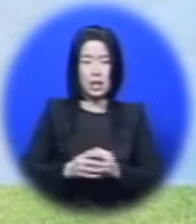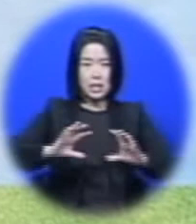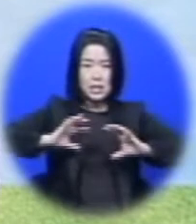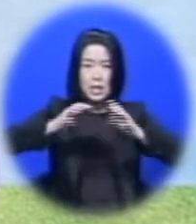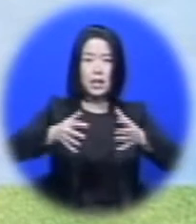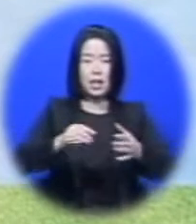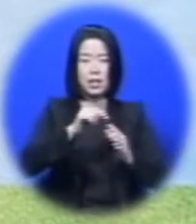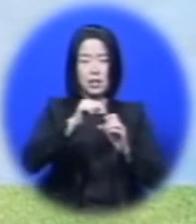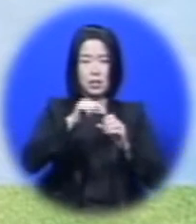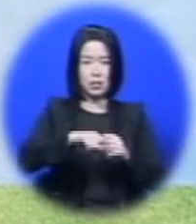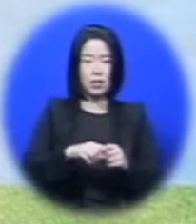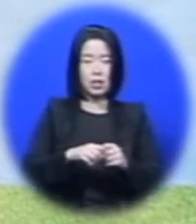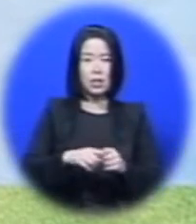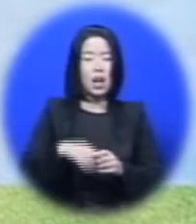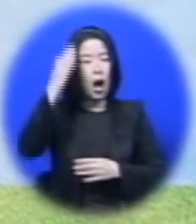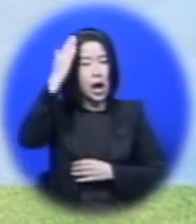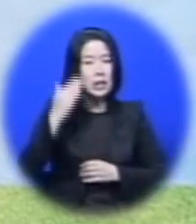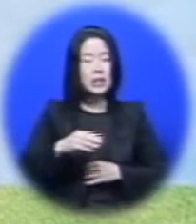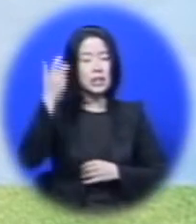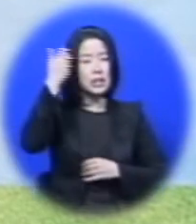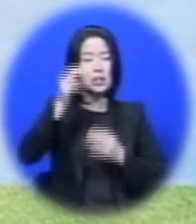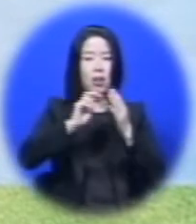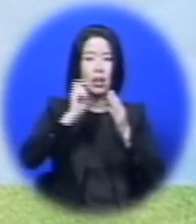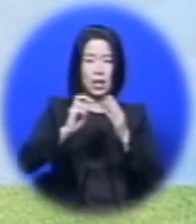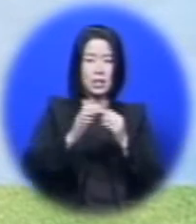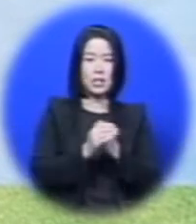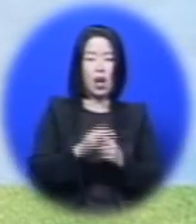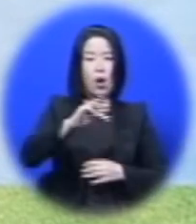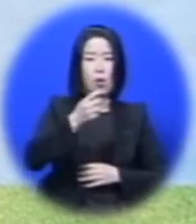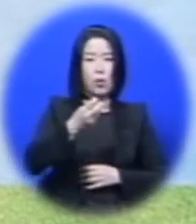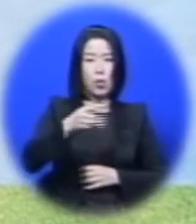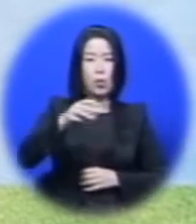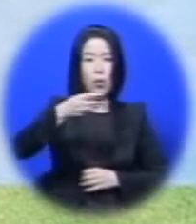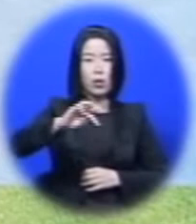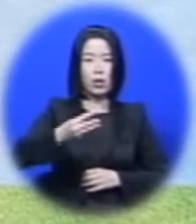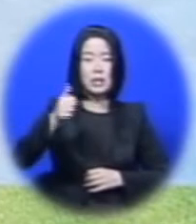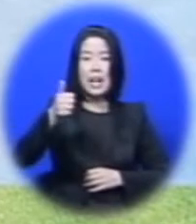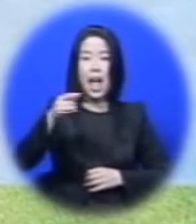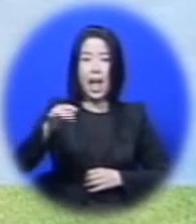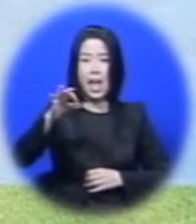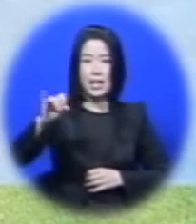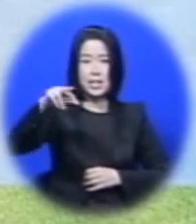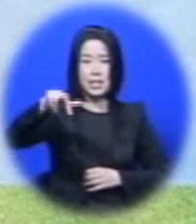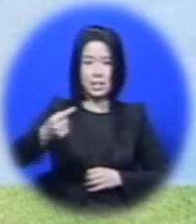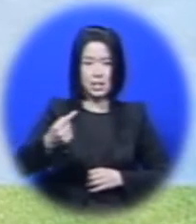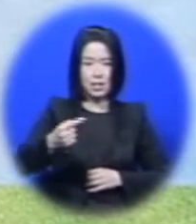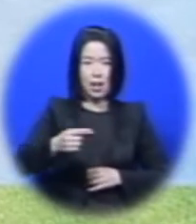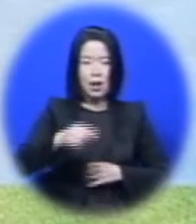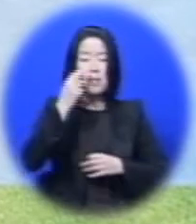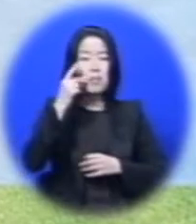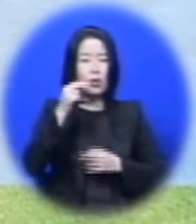세계적인 흑인 연가 가수 헤이즈라고, 로널드 헤이즈라는 분이 미국 조지아 산골 마을에